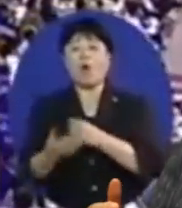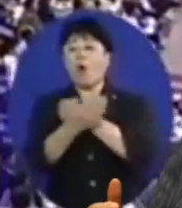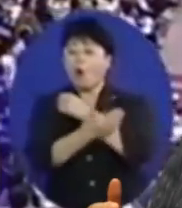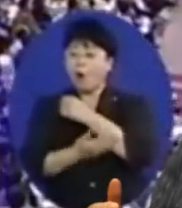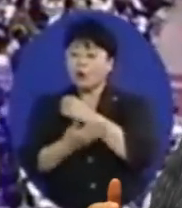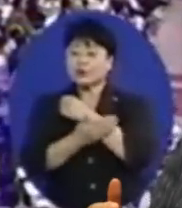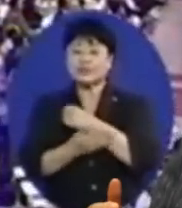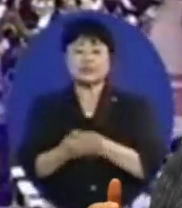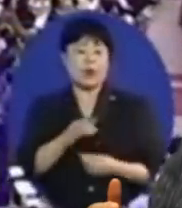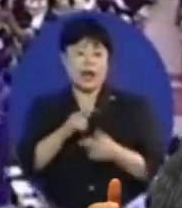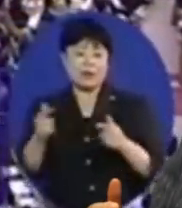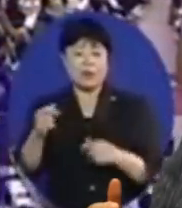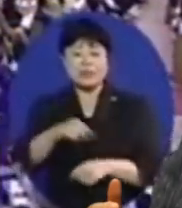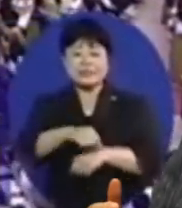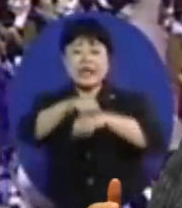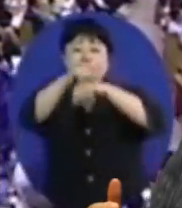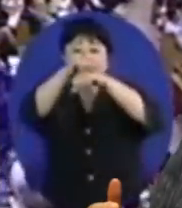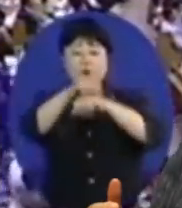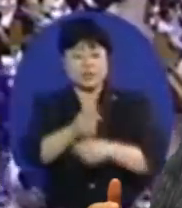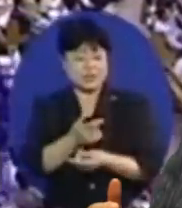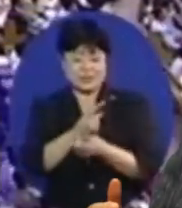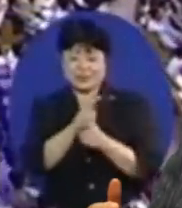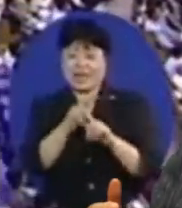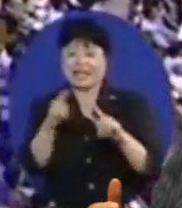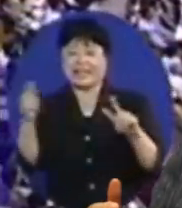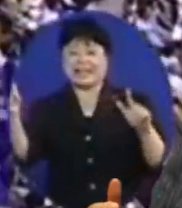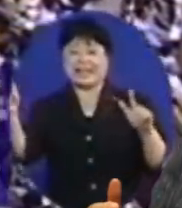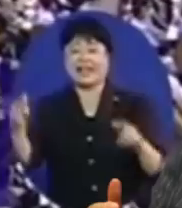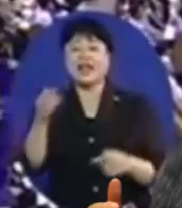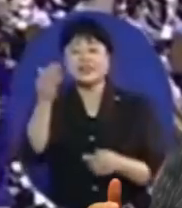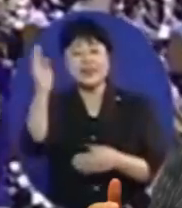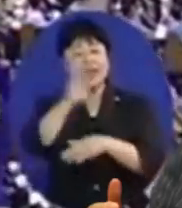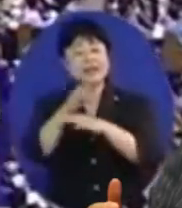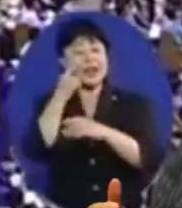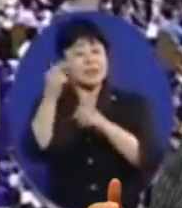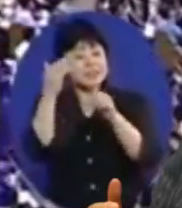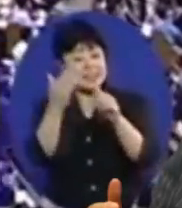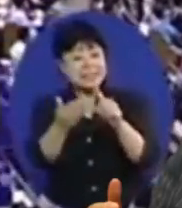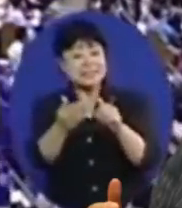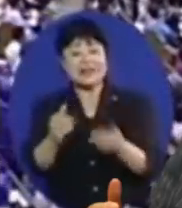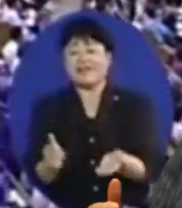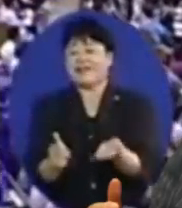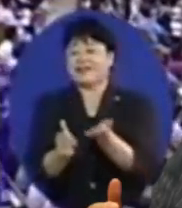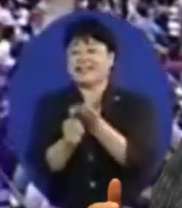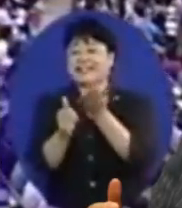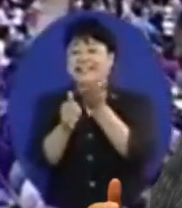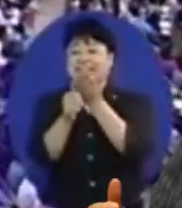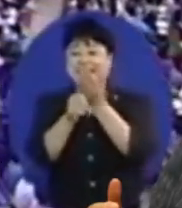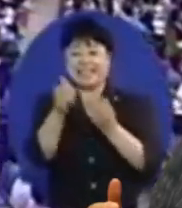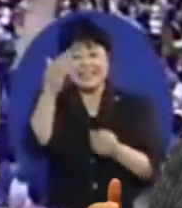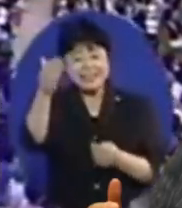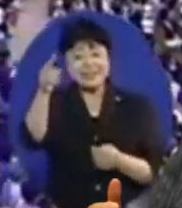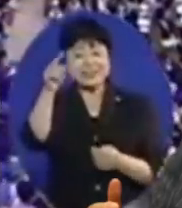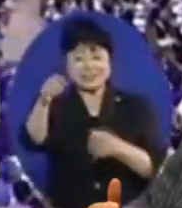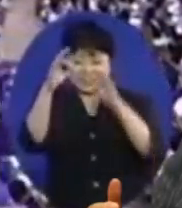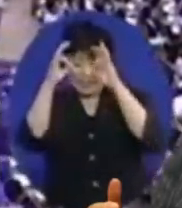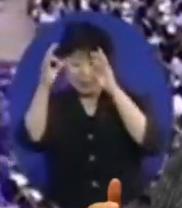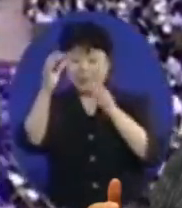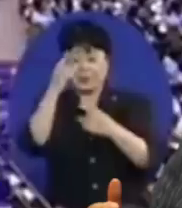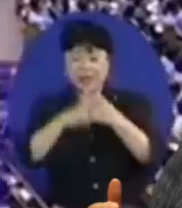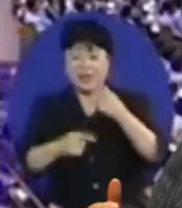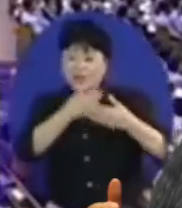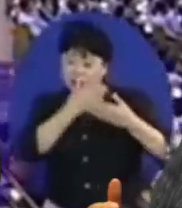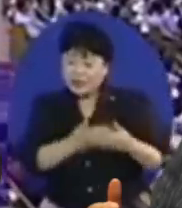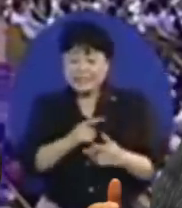않고 거두지도 않고 창고에 모아들이지도 아니하되 너희 아버지께서 기르시나니 너희는